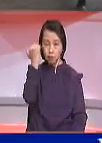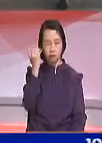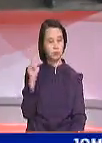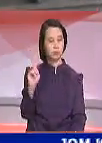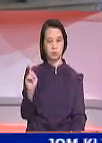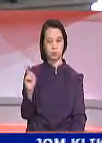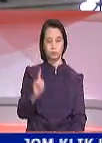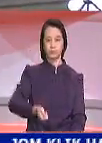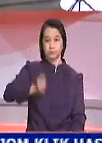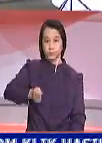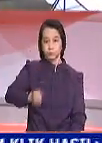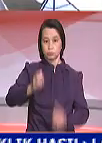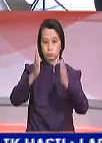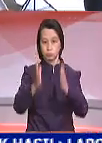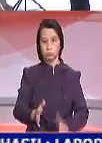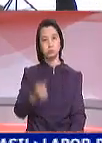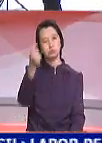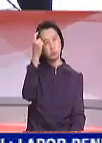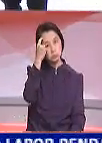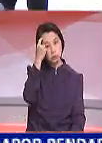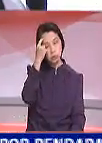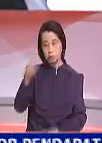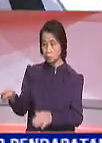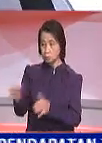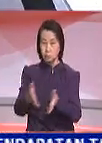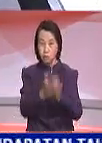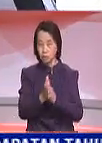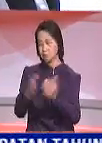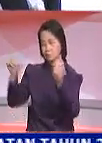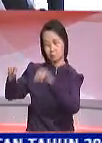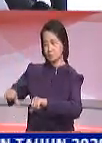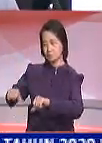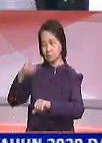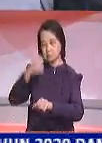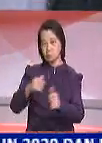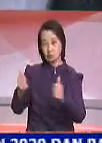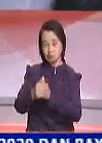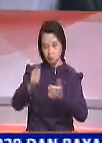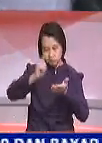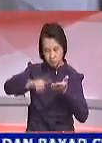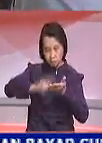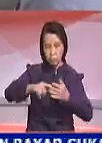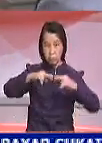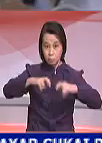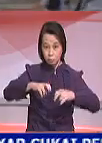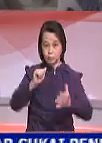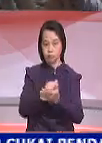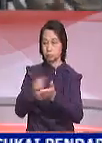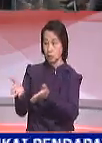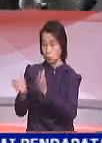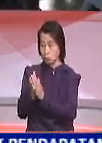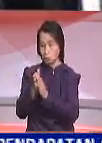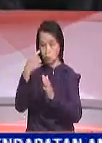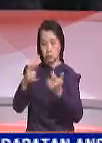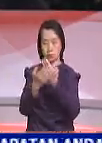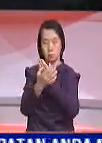sekalipun. Hakim Dato' Ahmad Kamal berpendapat pemohon gagal melepasi rintangan semakan kehakiman. Permohonan untuk melapangkan